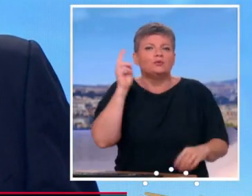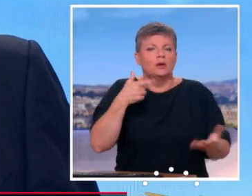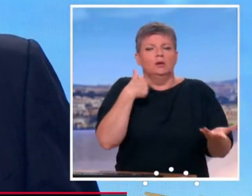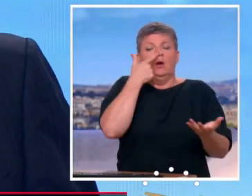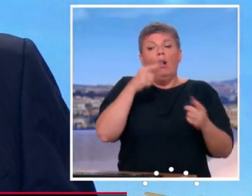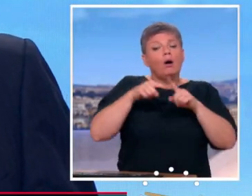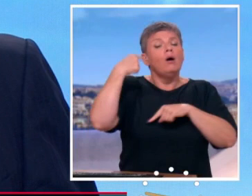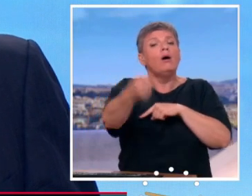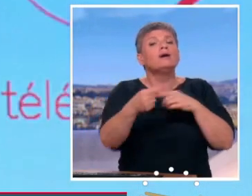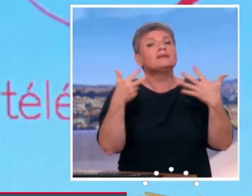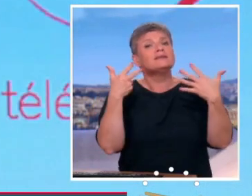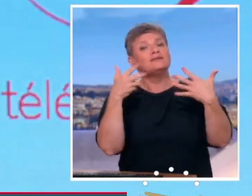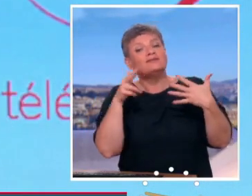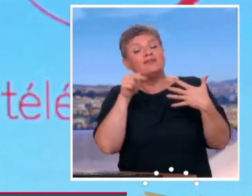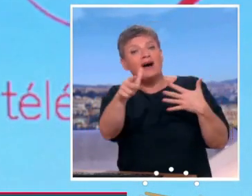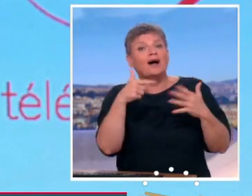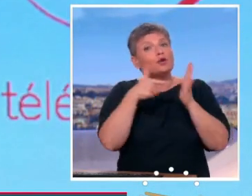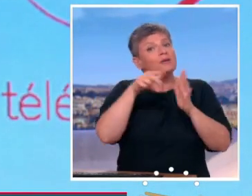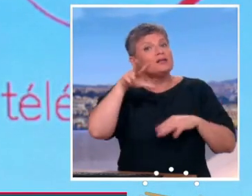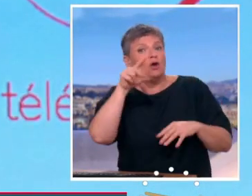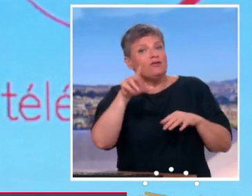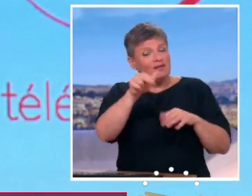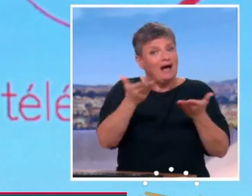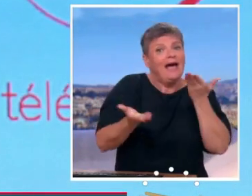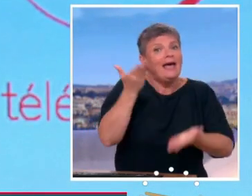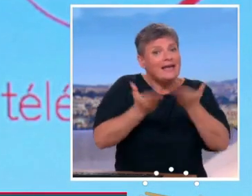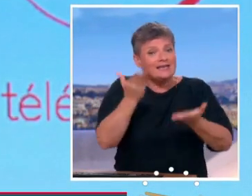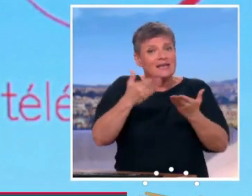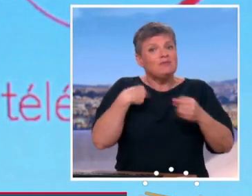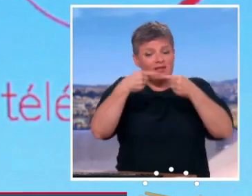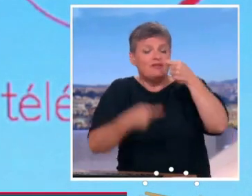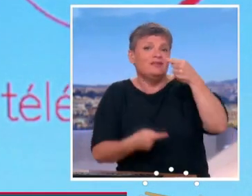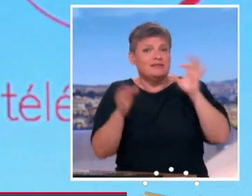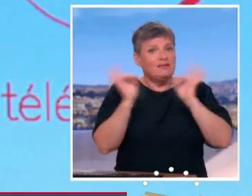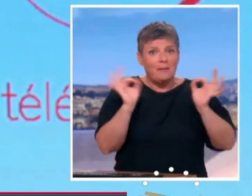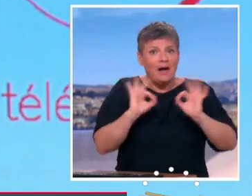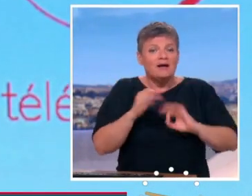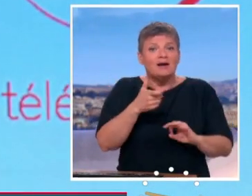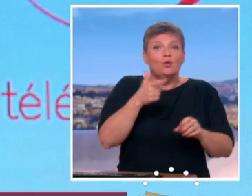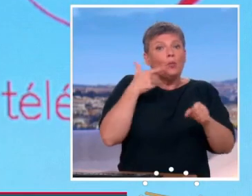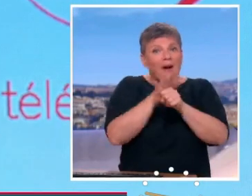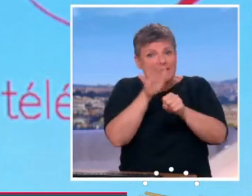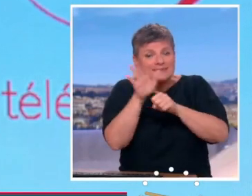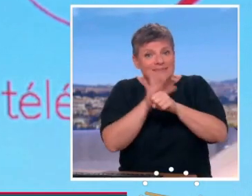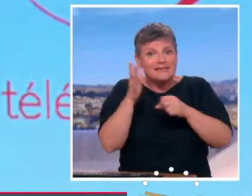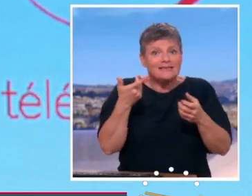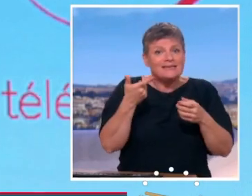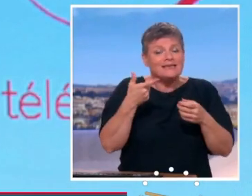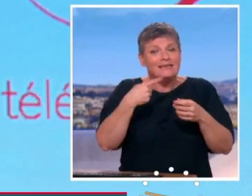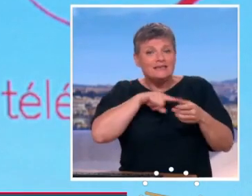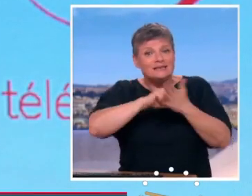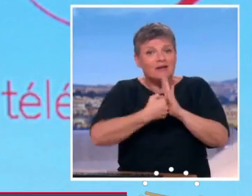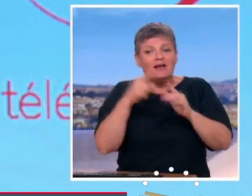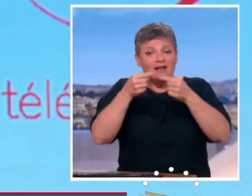On ne les aura pas ? On aura un équilibre ? C'est ce que vous dites ? On ne les aura pas grâce à la réforme que nous avons mise en œuvre. Ils vont faire une autre ? Et je le dis à celles et ceux qui aujourd'hui nous font la